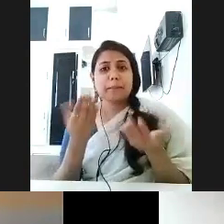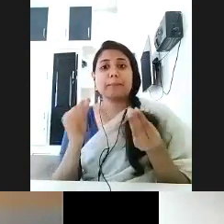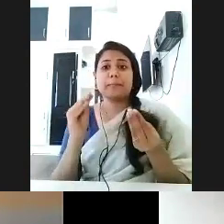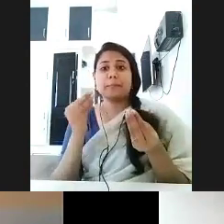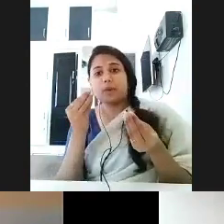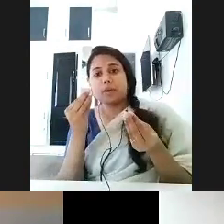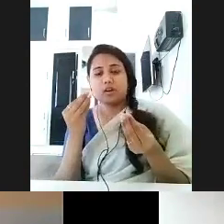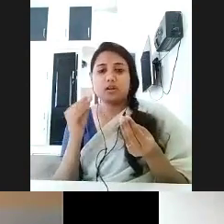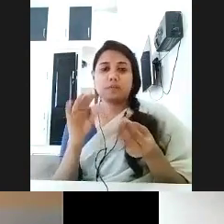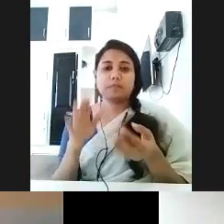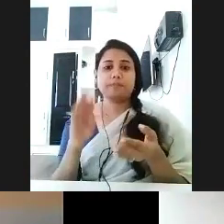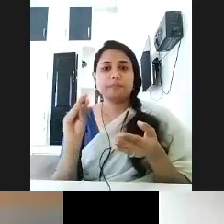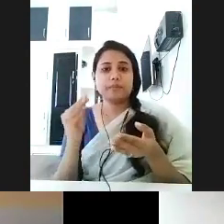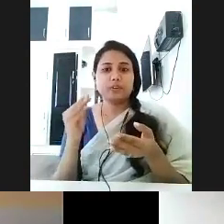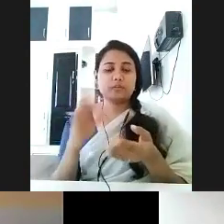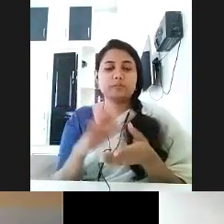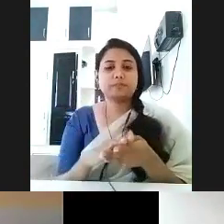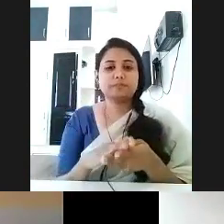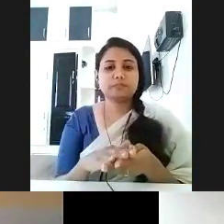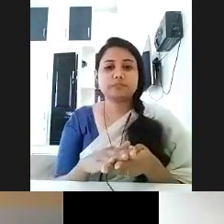ഐഡിയലി സജസ്റ്റ് യു ഇസ് ഒരു നല്ലൊരു